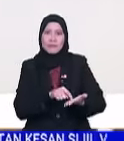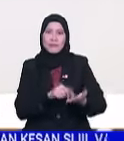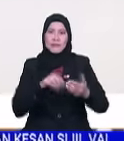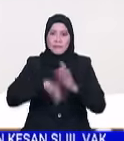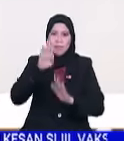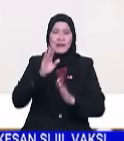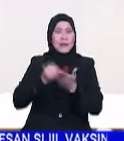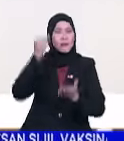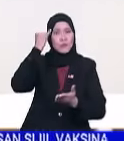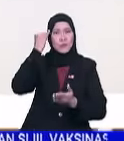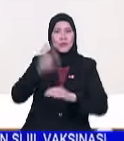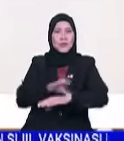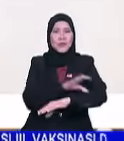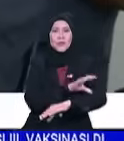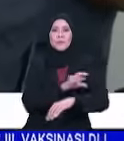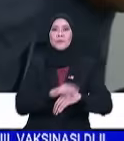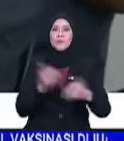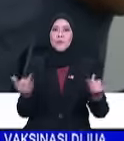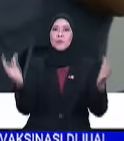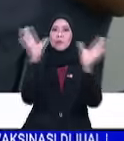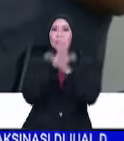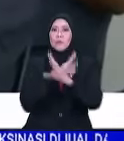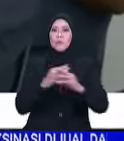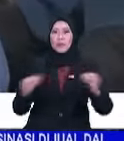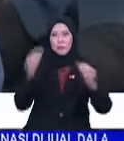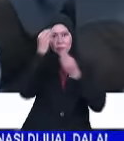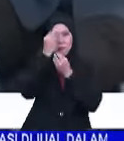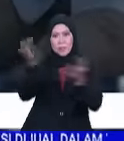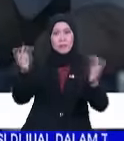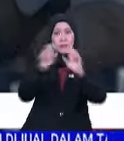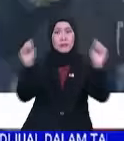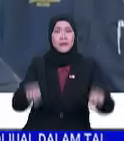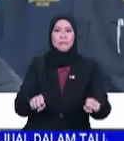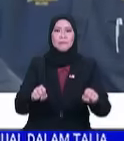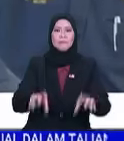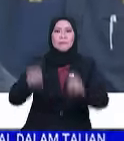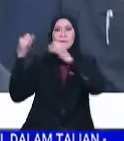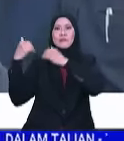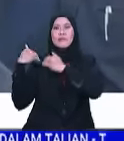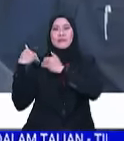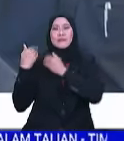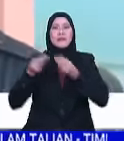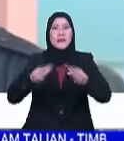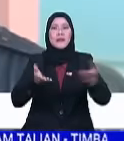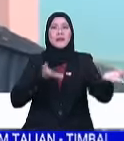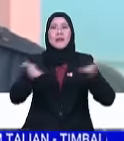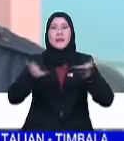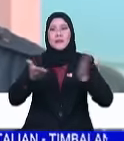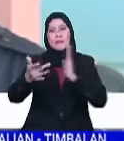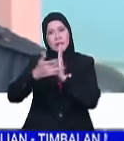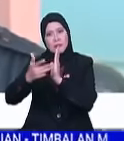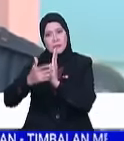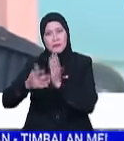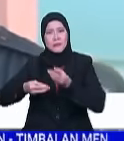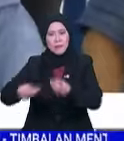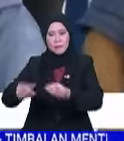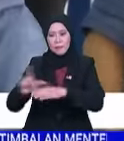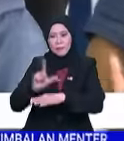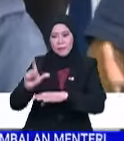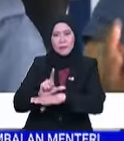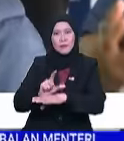Dr. Anwar lagi, pihak Sarawak Information System Sdn Bhd akan bertindak sebagai organisasi yang memberi perkhidmatan teknikal termasuk memberi